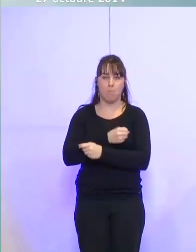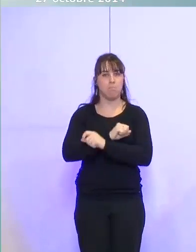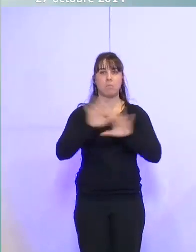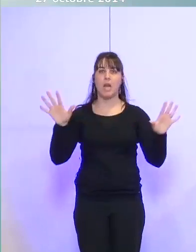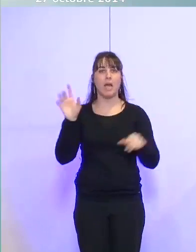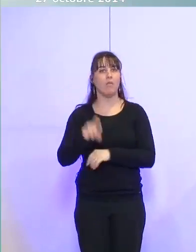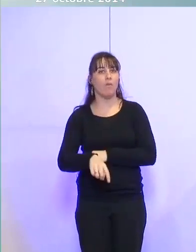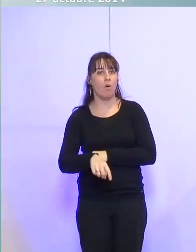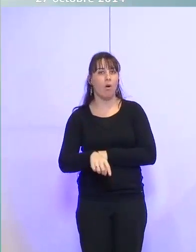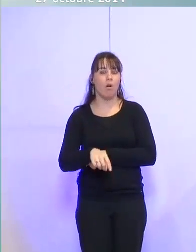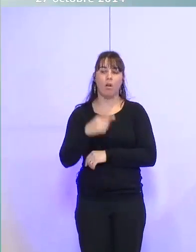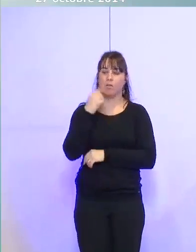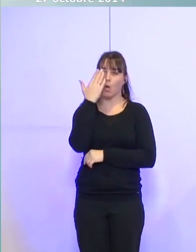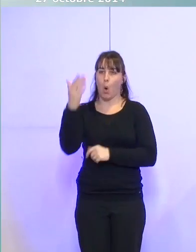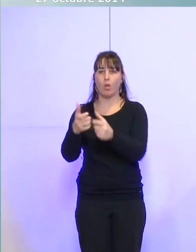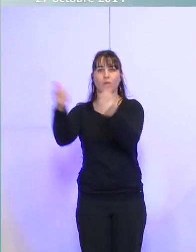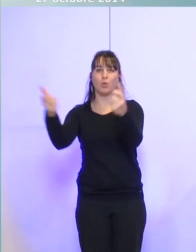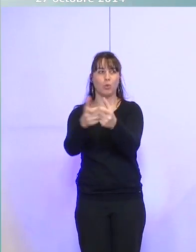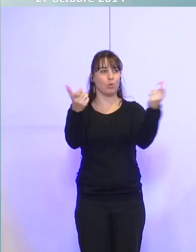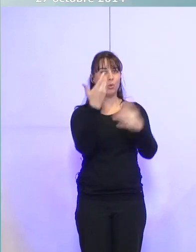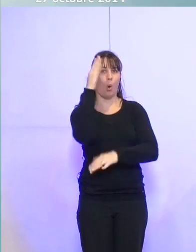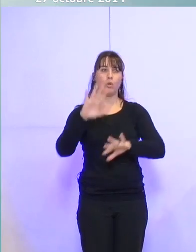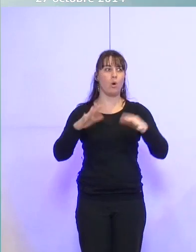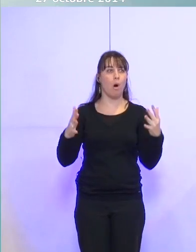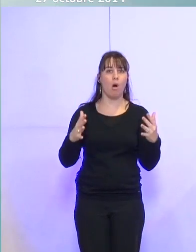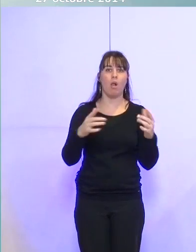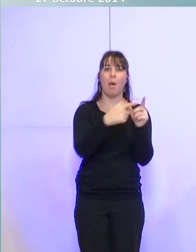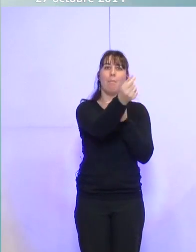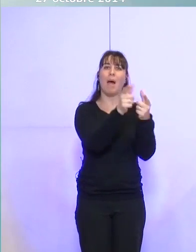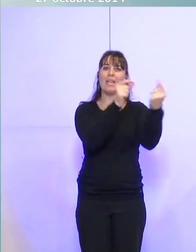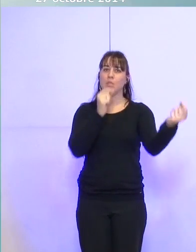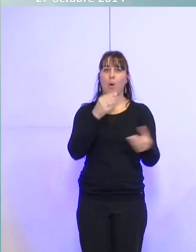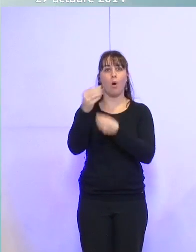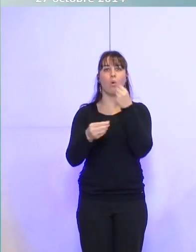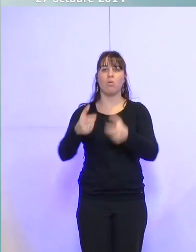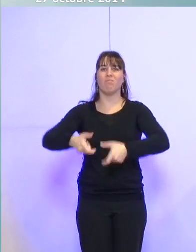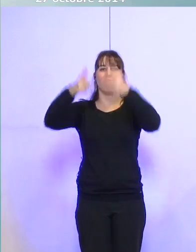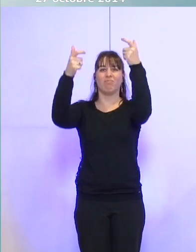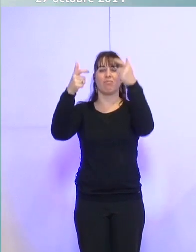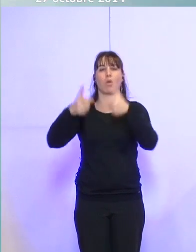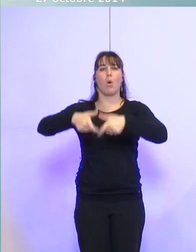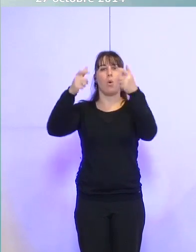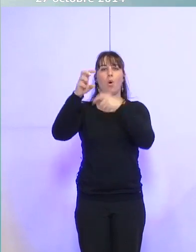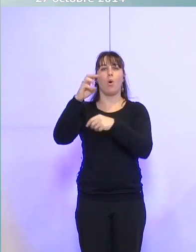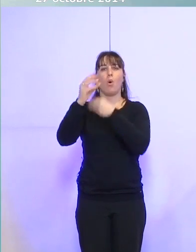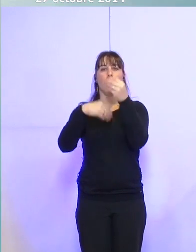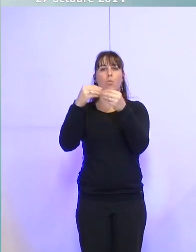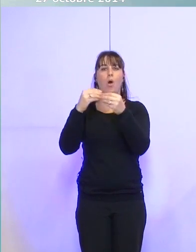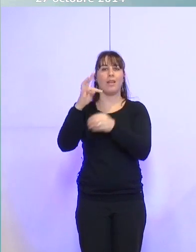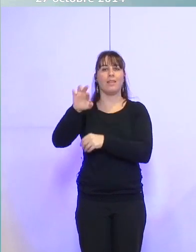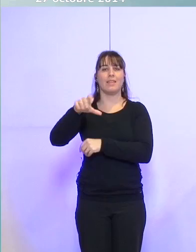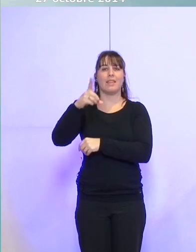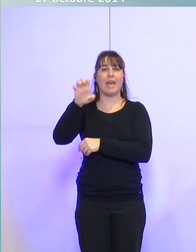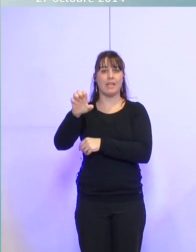quel positionnement vis-à-vis des autres équipements, notamment le Palais des Sports et le World Trade Center? Qui coordonne la commercialisation et la